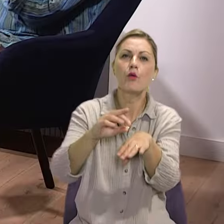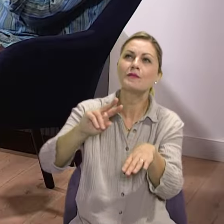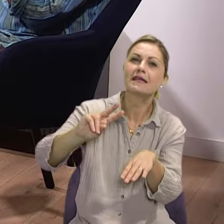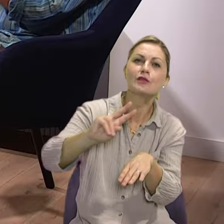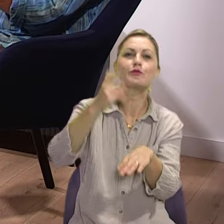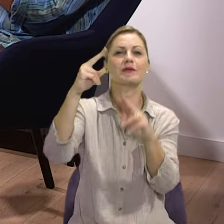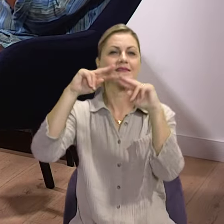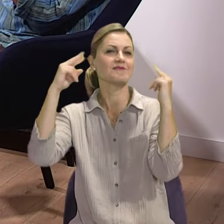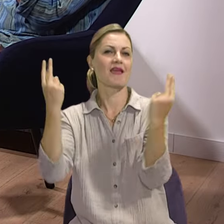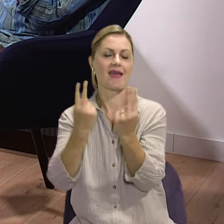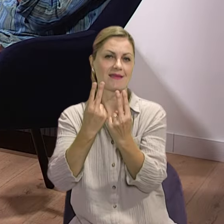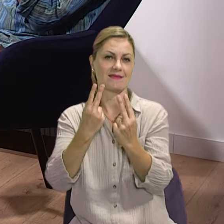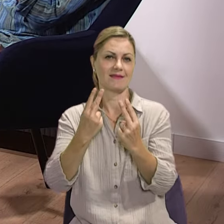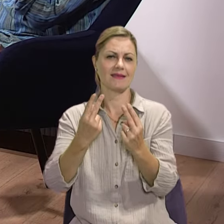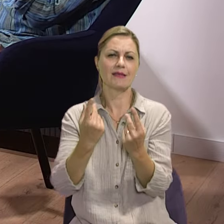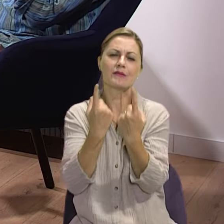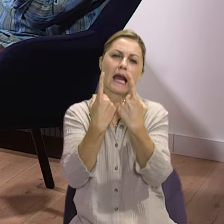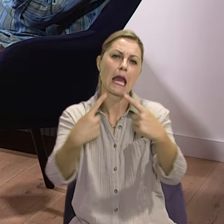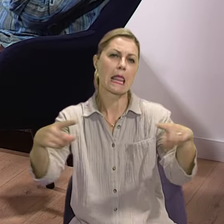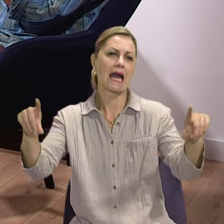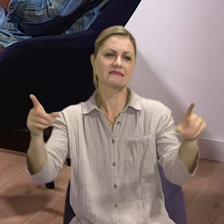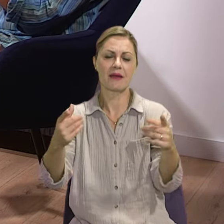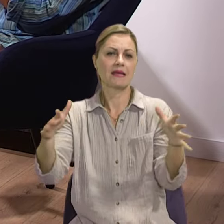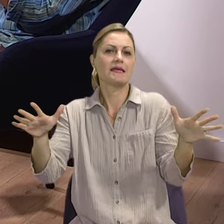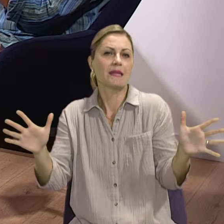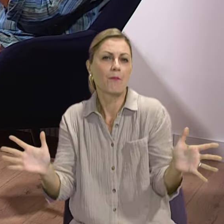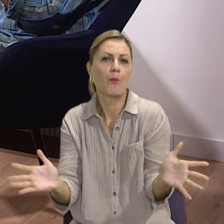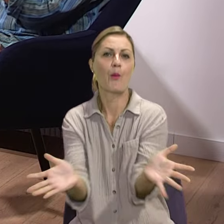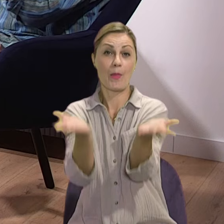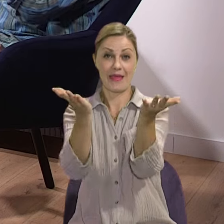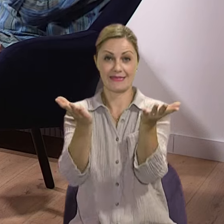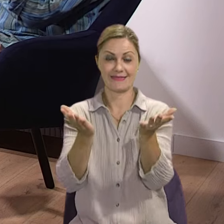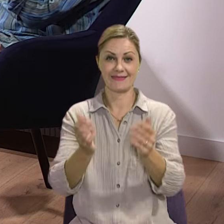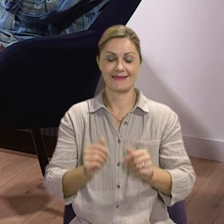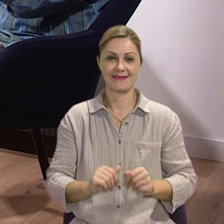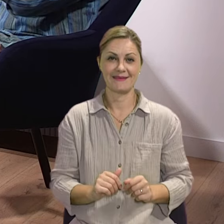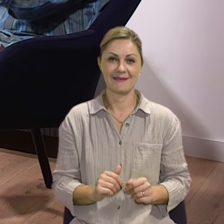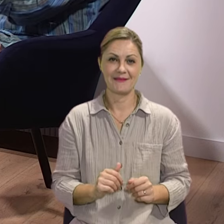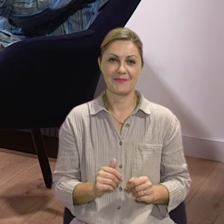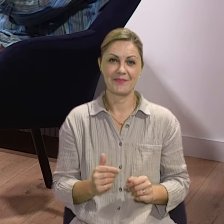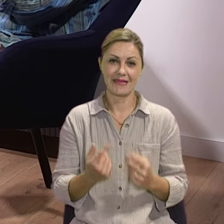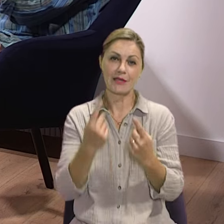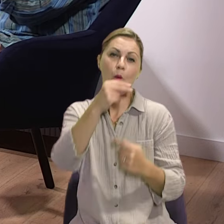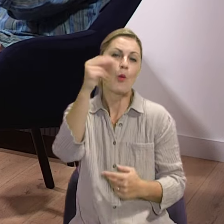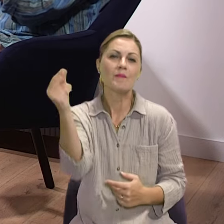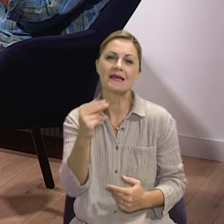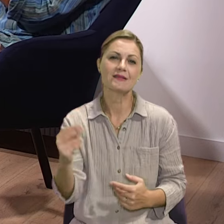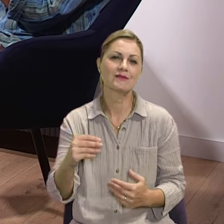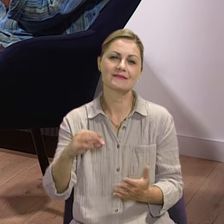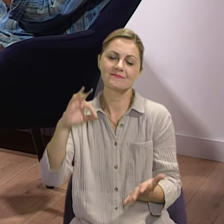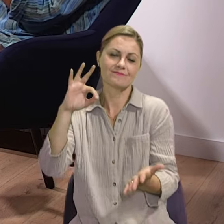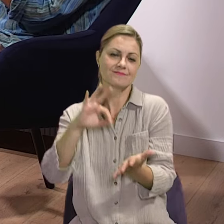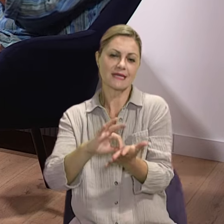paralelno teče sa ovim i koji je jako vrijedan i koji je jedini pravi. I mi smo